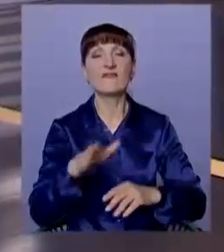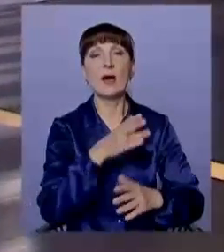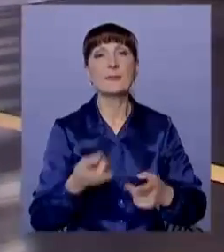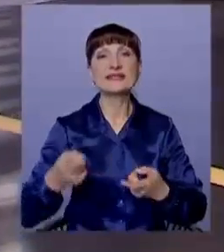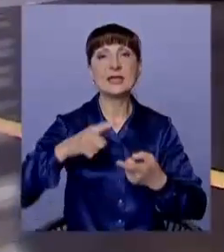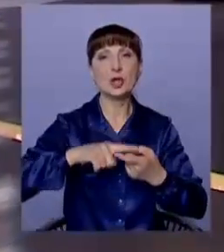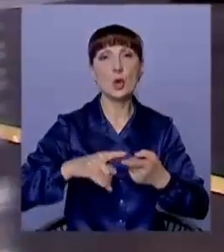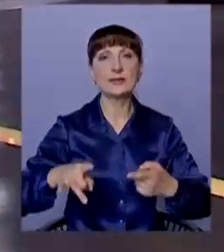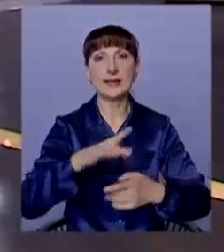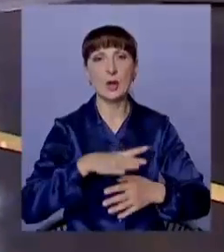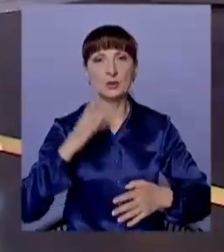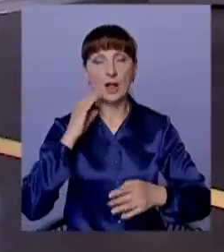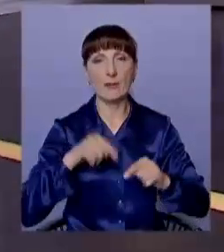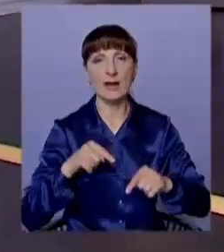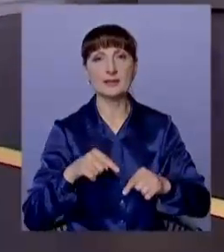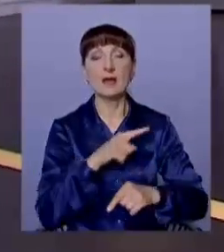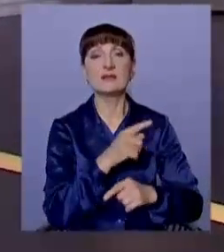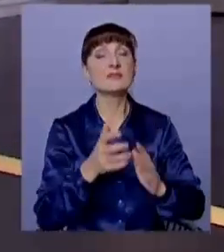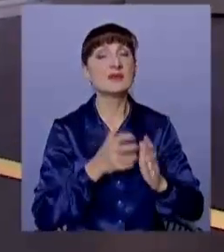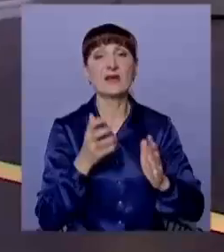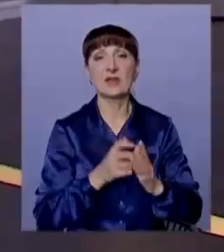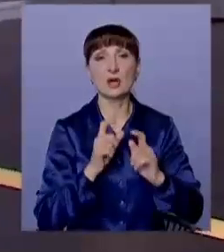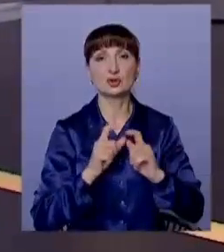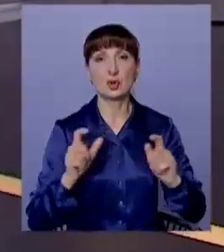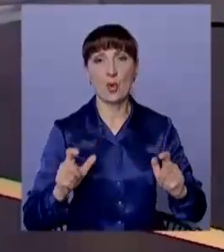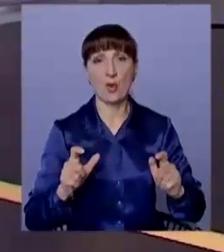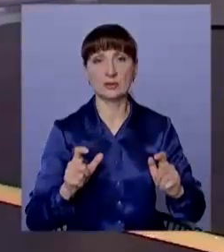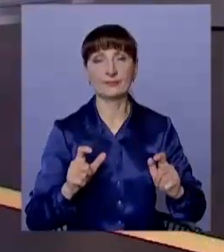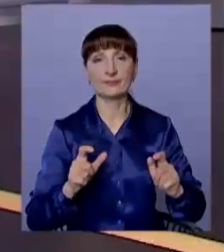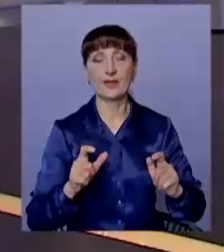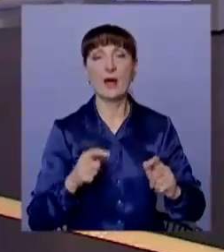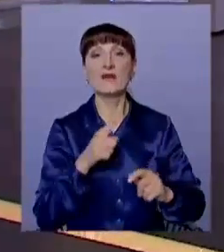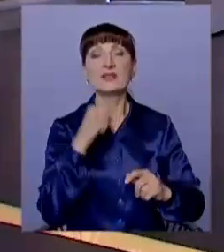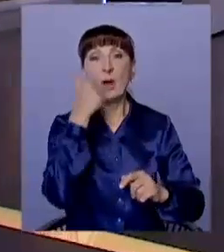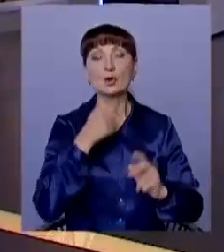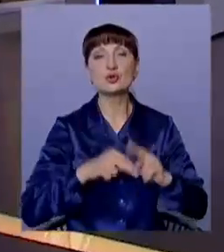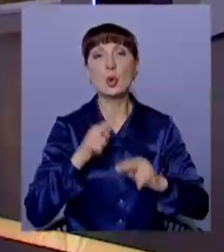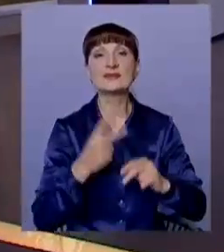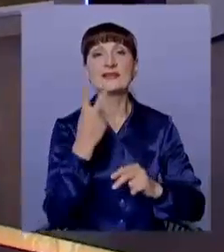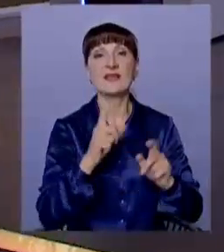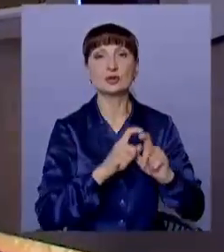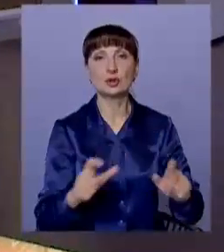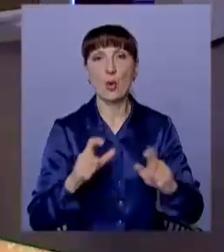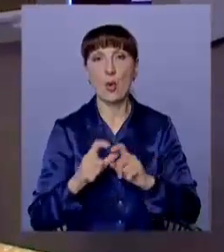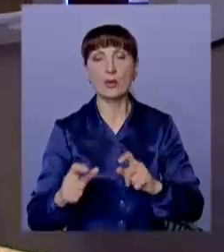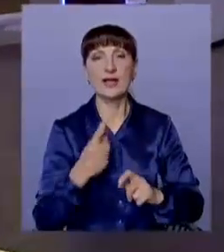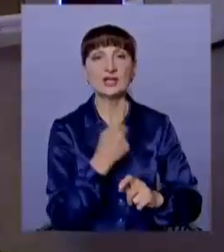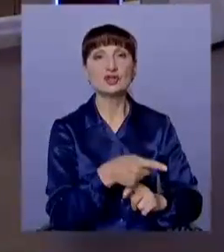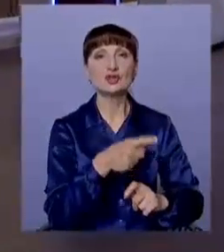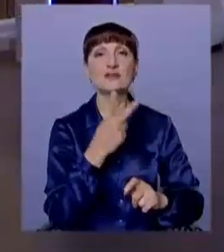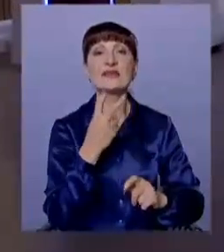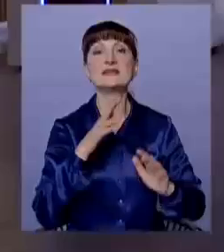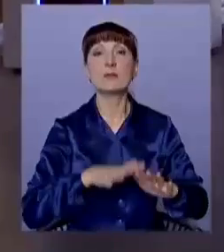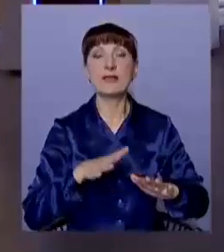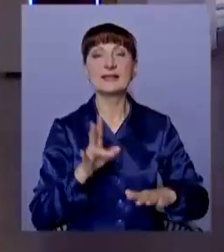районах, где на самом деле чувствуется дефицит ученических мест. В этом году строятся две школы. Это вот на 1200 мест